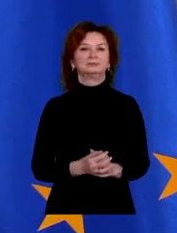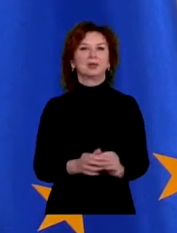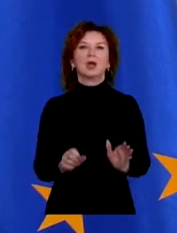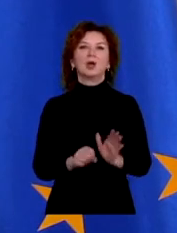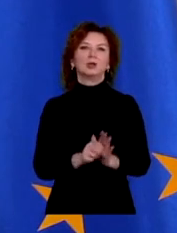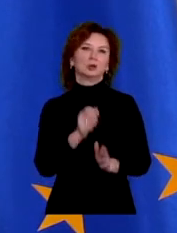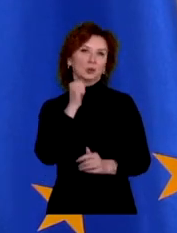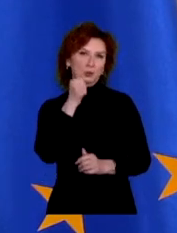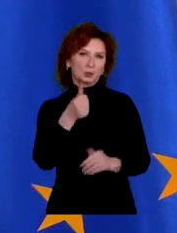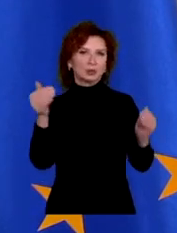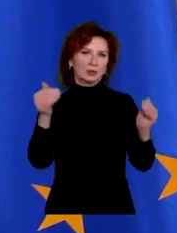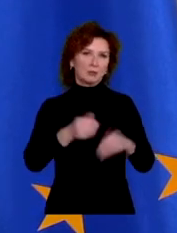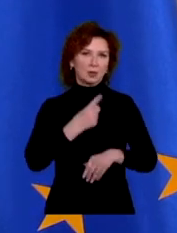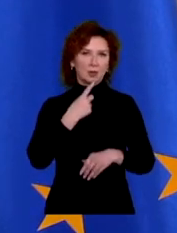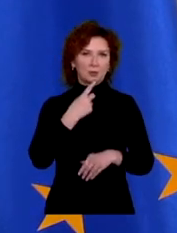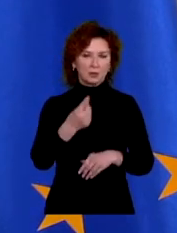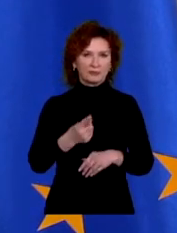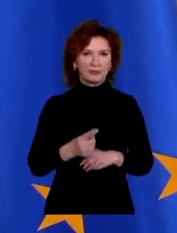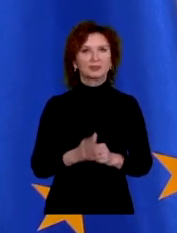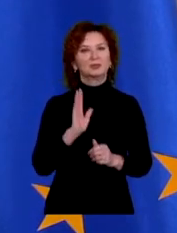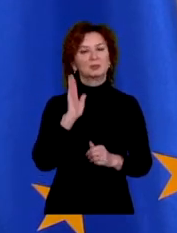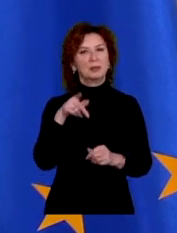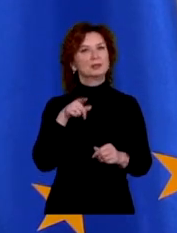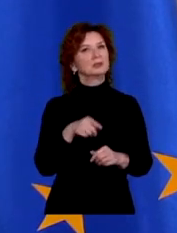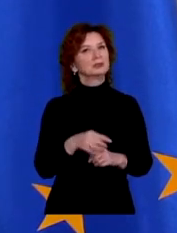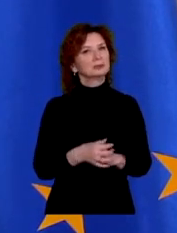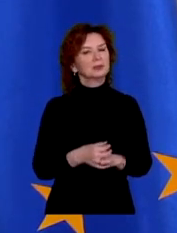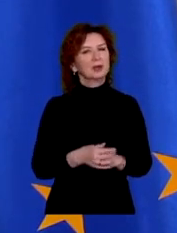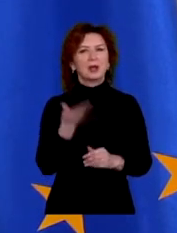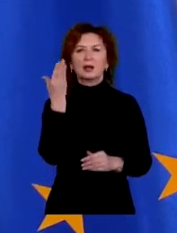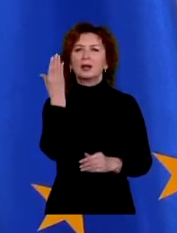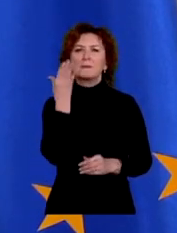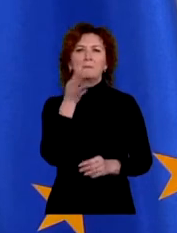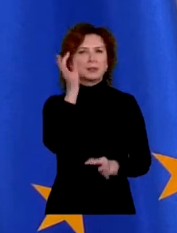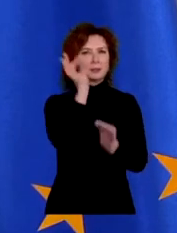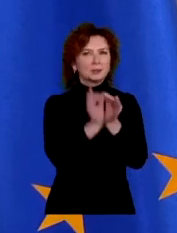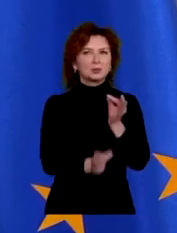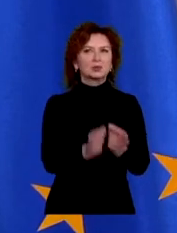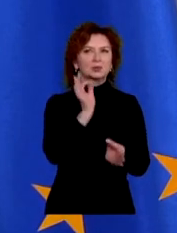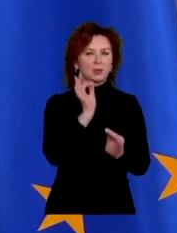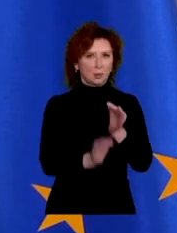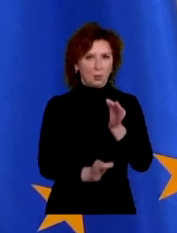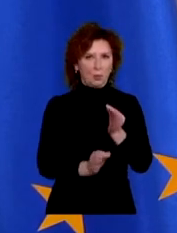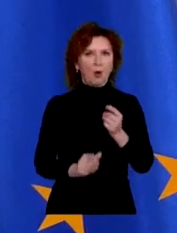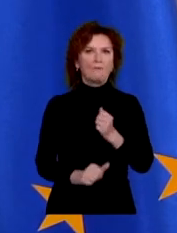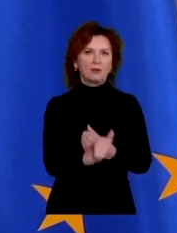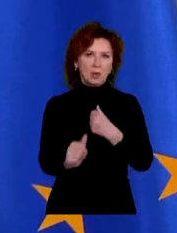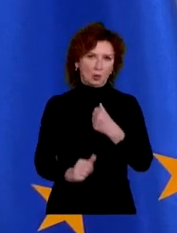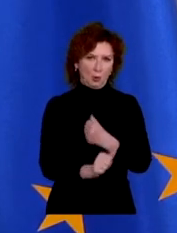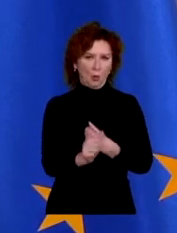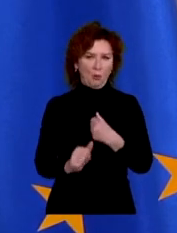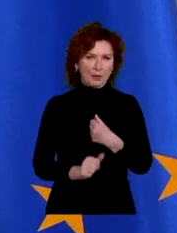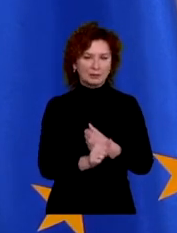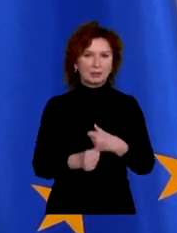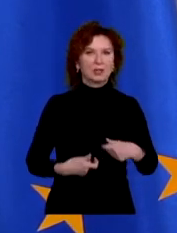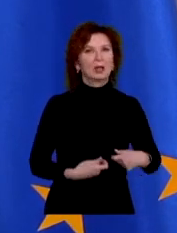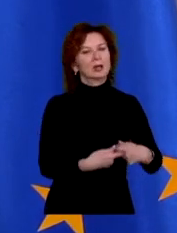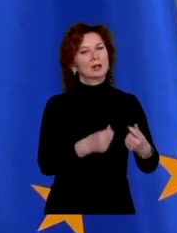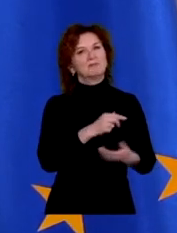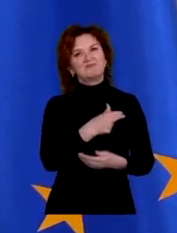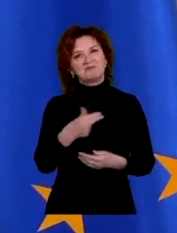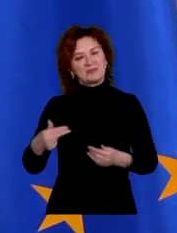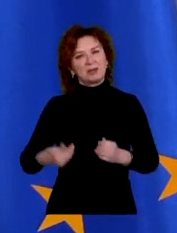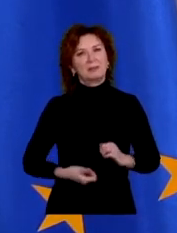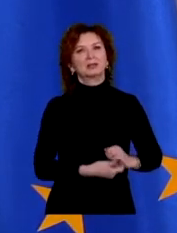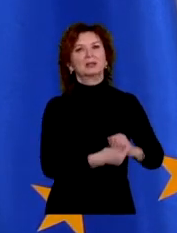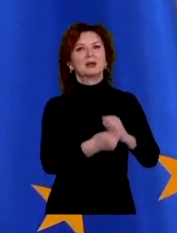jutra. Mogę tylko powiedzieć, że będzie to najbardziej szczegółowy dokument, jak chodzi o obszary współpracy w